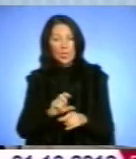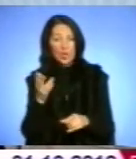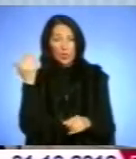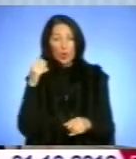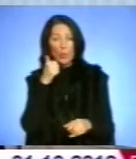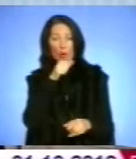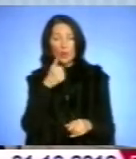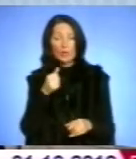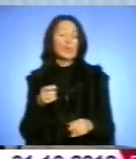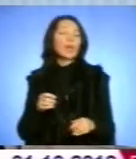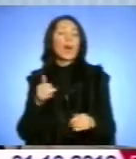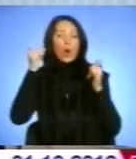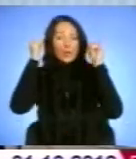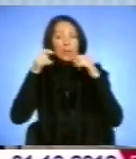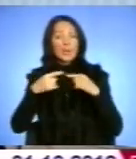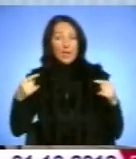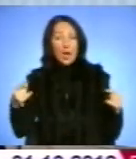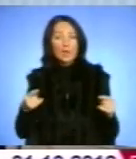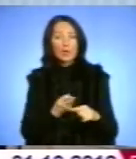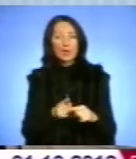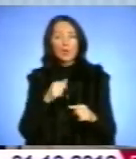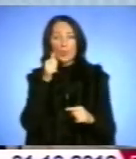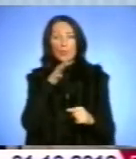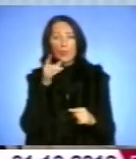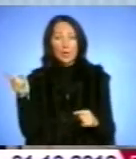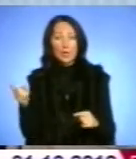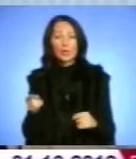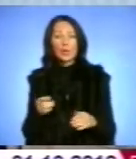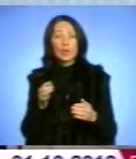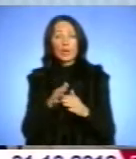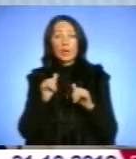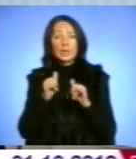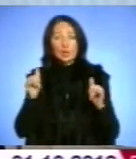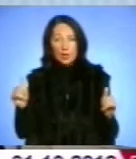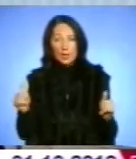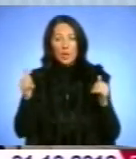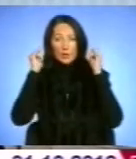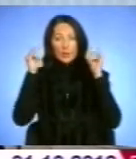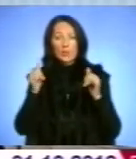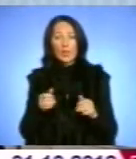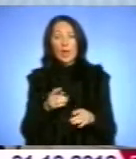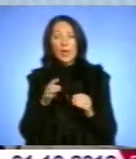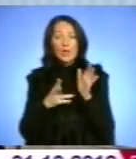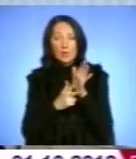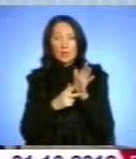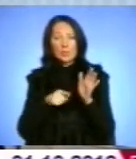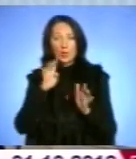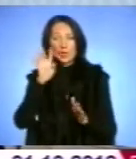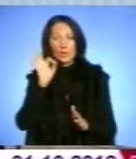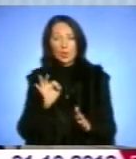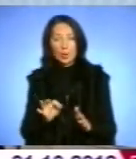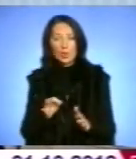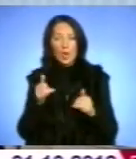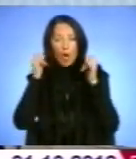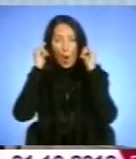тваринницькій галузі у звітному періоді досягнуто зростання поголів'я великої рогатої худоби у агропідприємствах на 8,4%, в тому числі корів